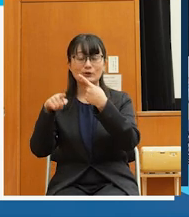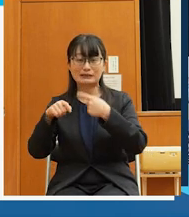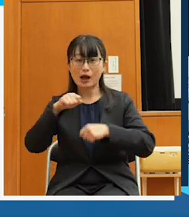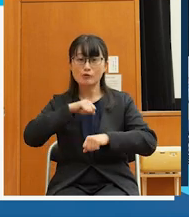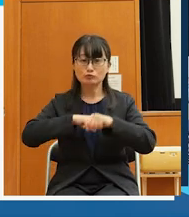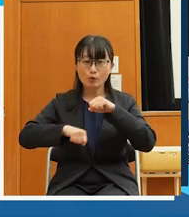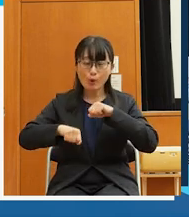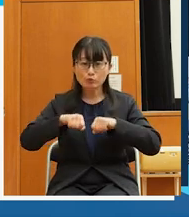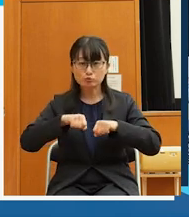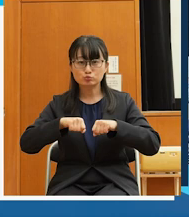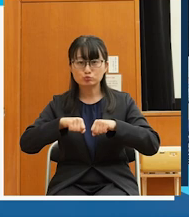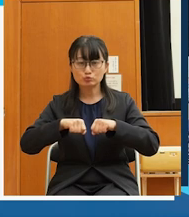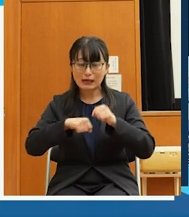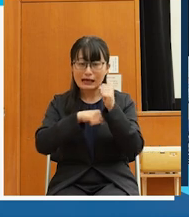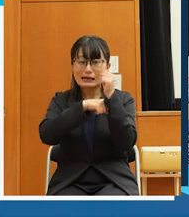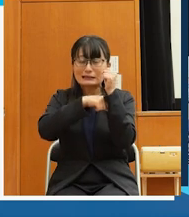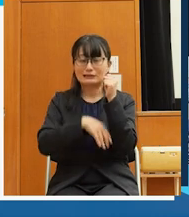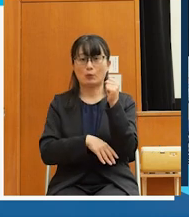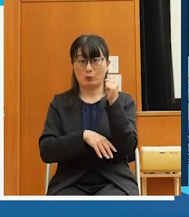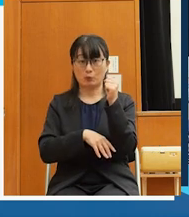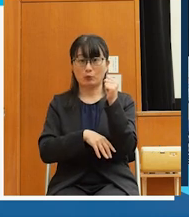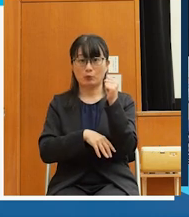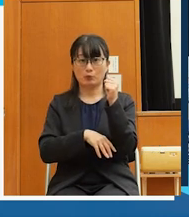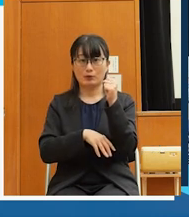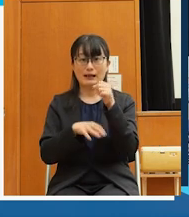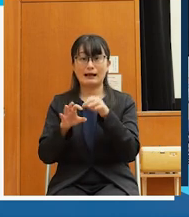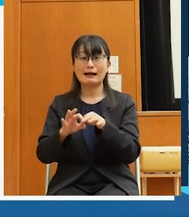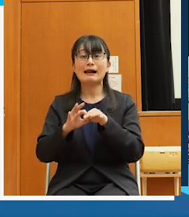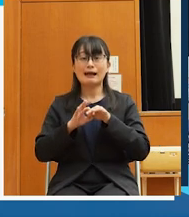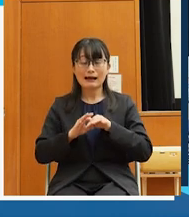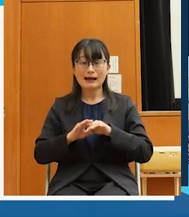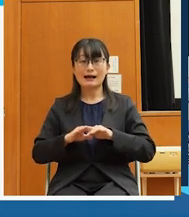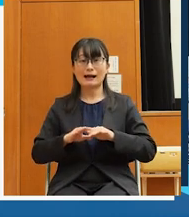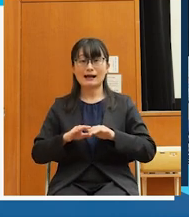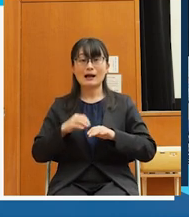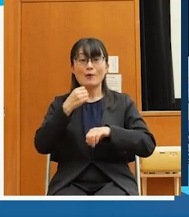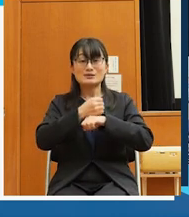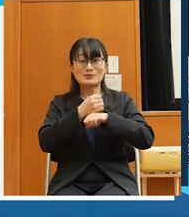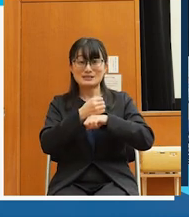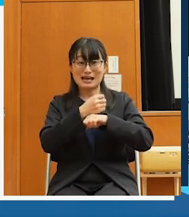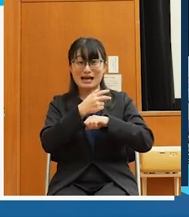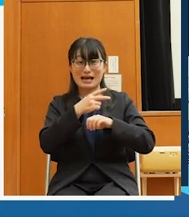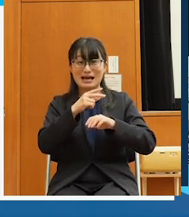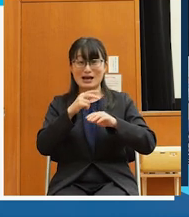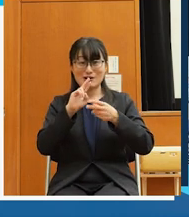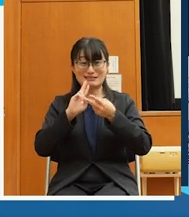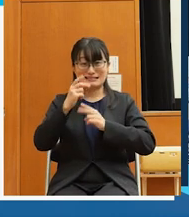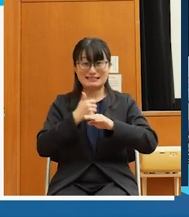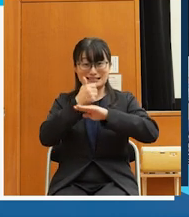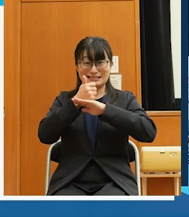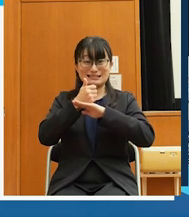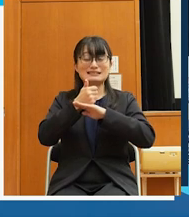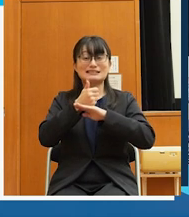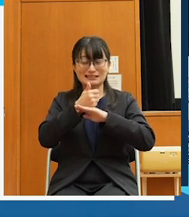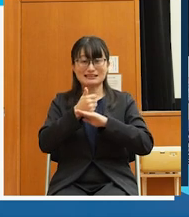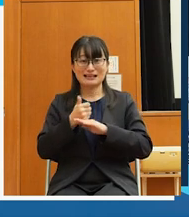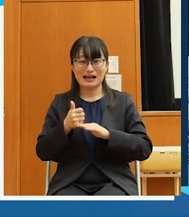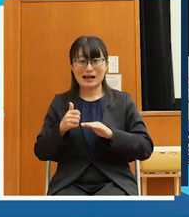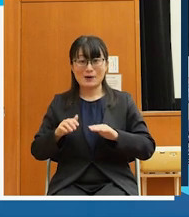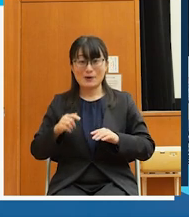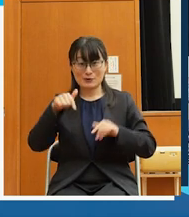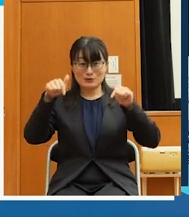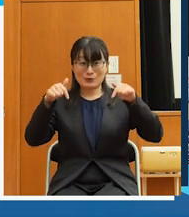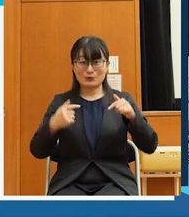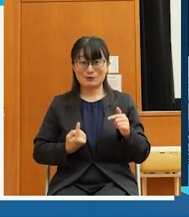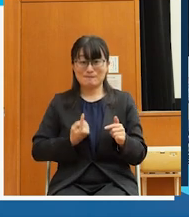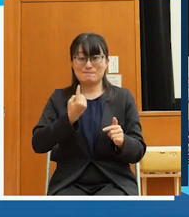が基本であるかからこそ指示がわざわざ京都に来て他の土蔵府県に行ってですね話をしてえ皆さん